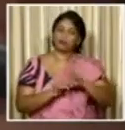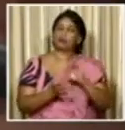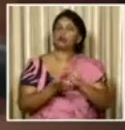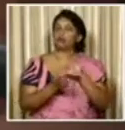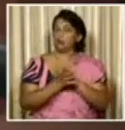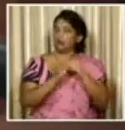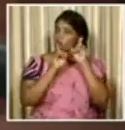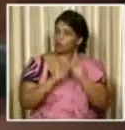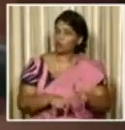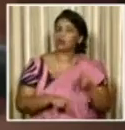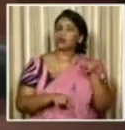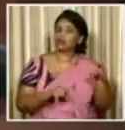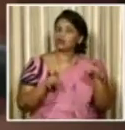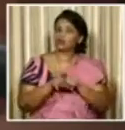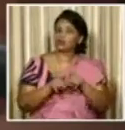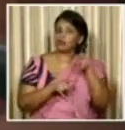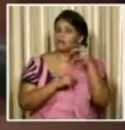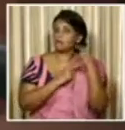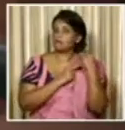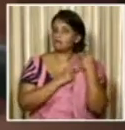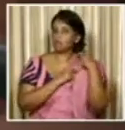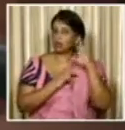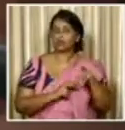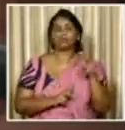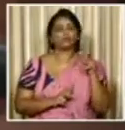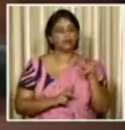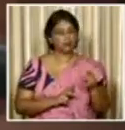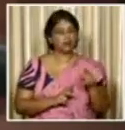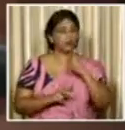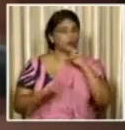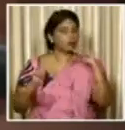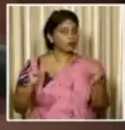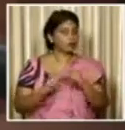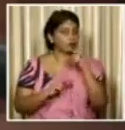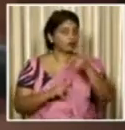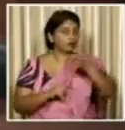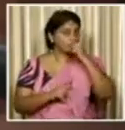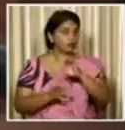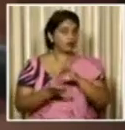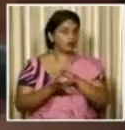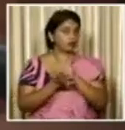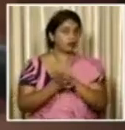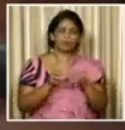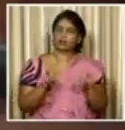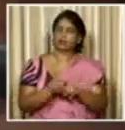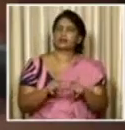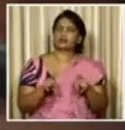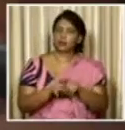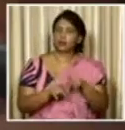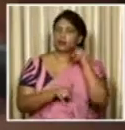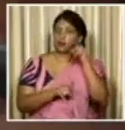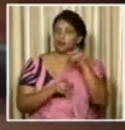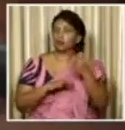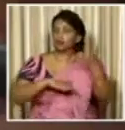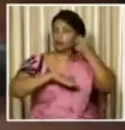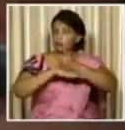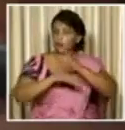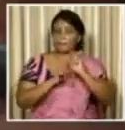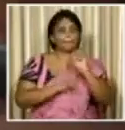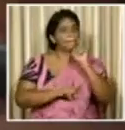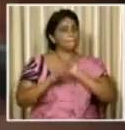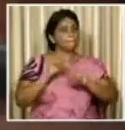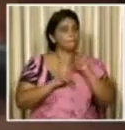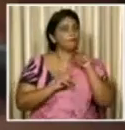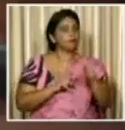mesey. Insa obag wagabalaga te yituya, sesta dikarne tindu tanu rupi ona pardi, obag mulusono obag ona parlimen